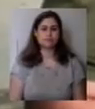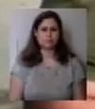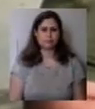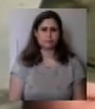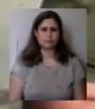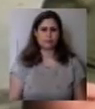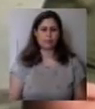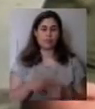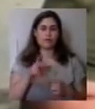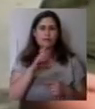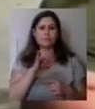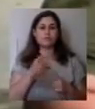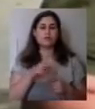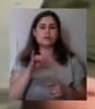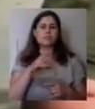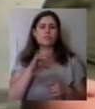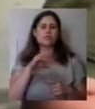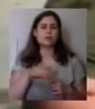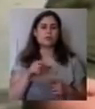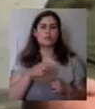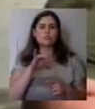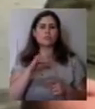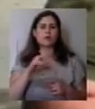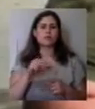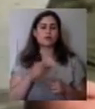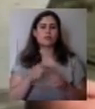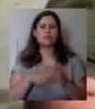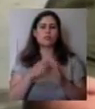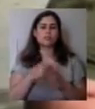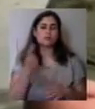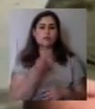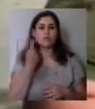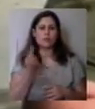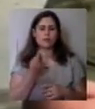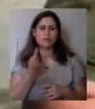Поблизу населеного пункту Успенка Донецької